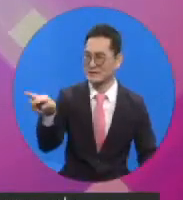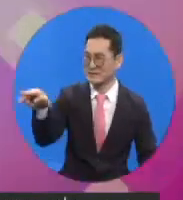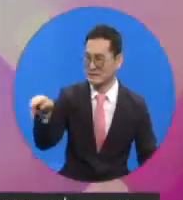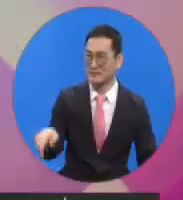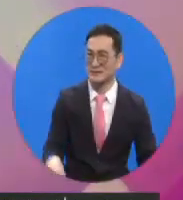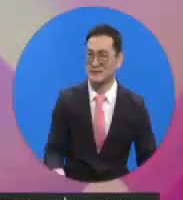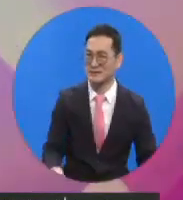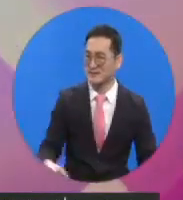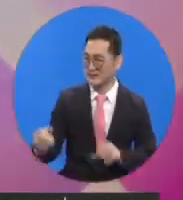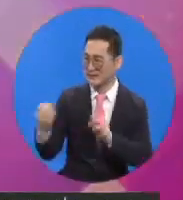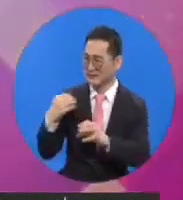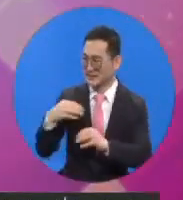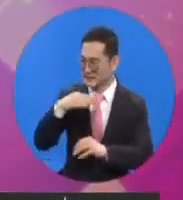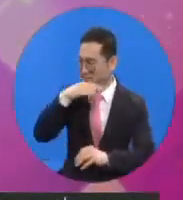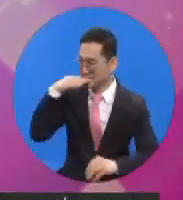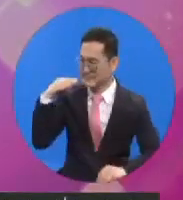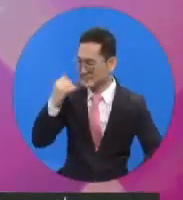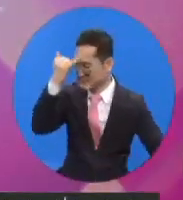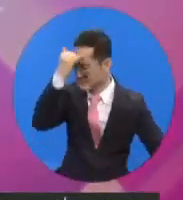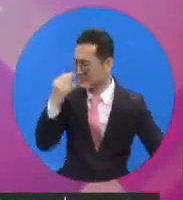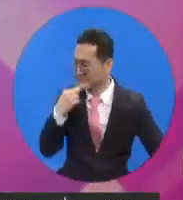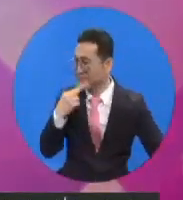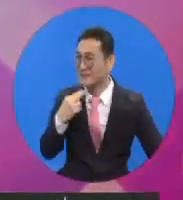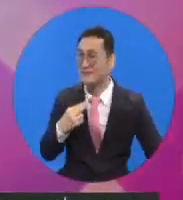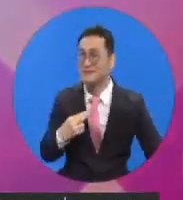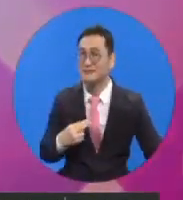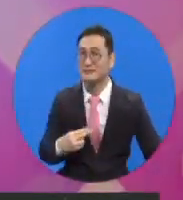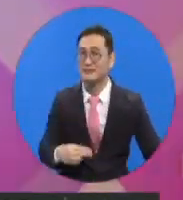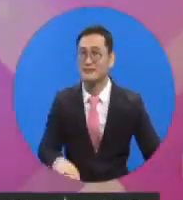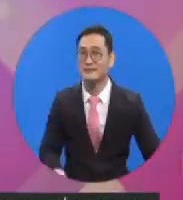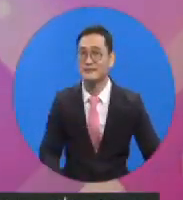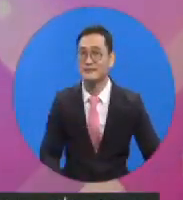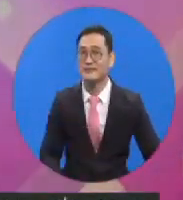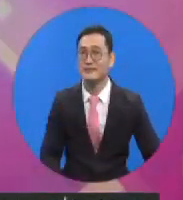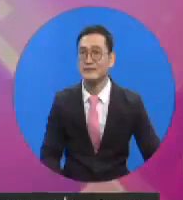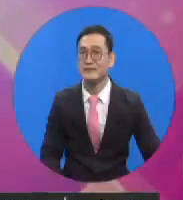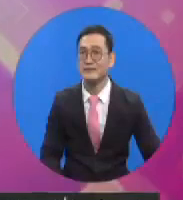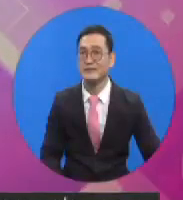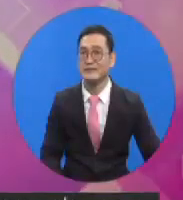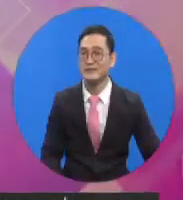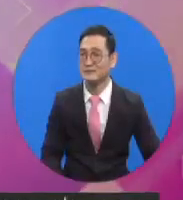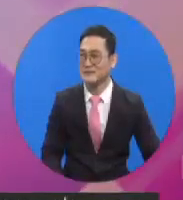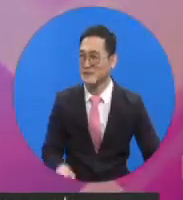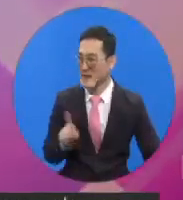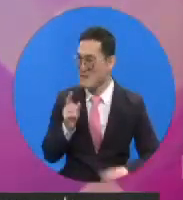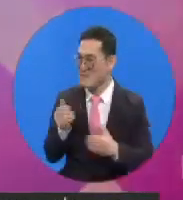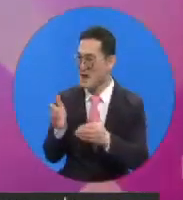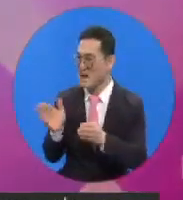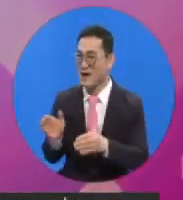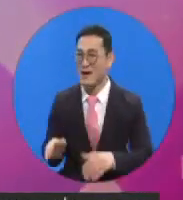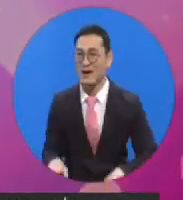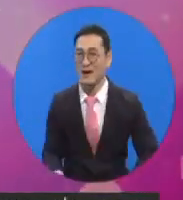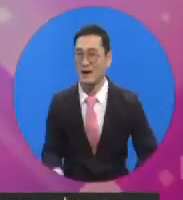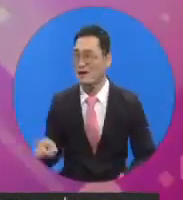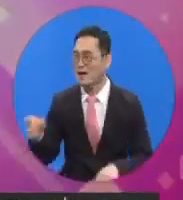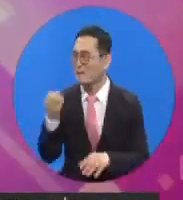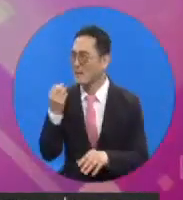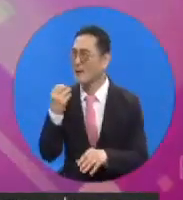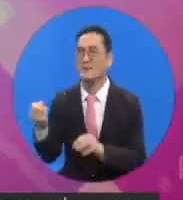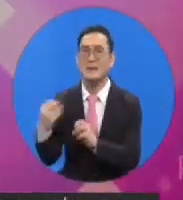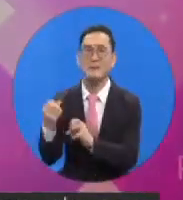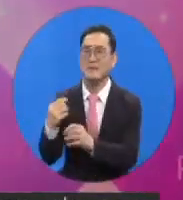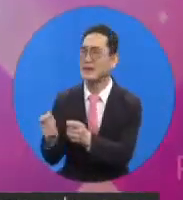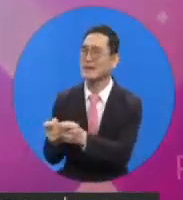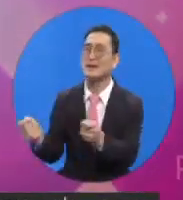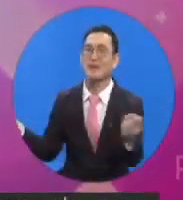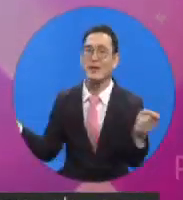의원들이 좀 당황해 할 법한 게 다른 국감 증인들과는 좀 이례적이잖아요. 답변도 좀 긴 편이었고 의원들에게 할당된